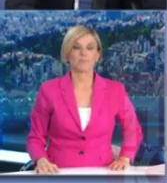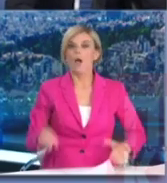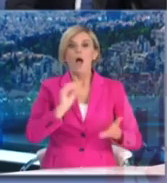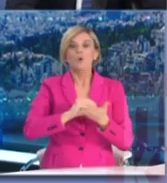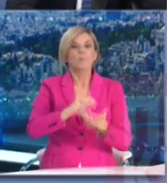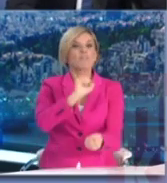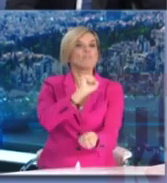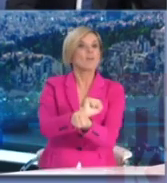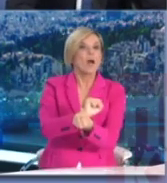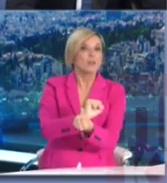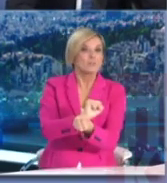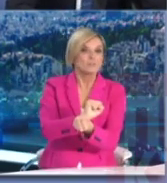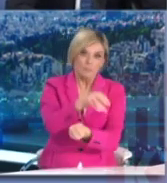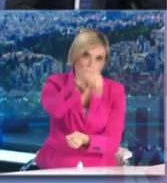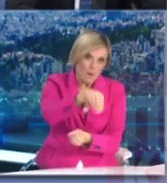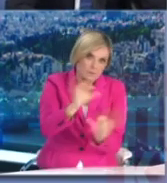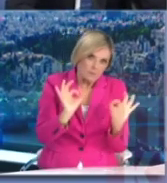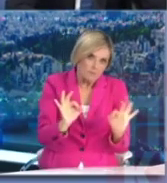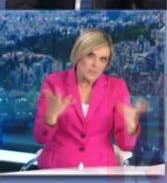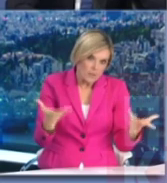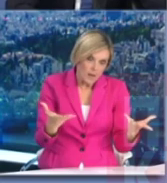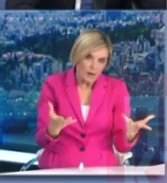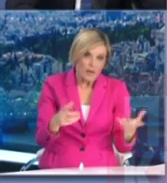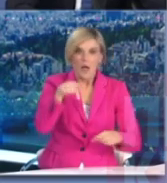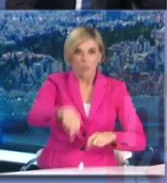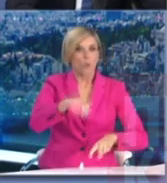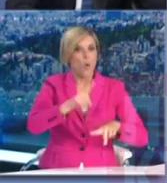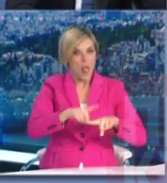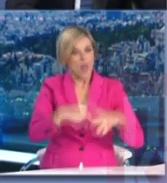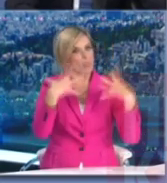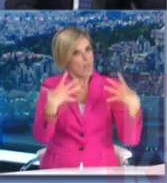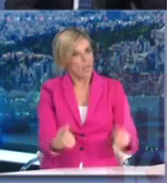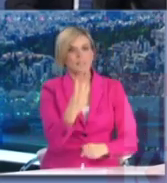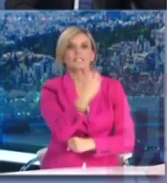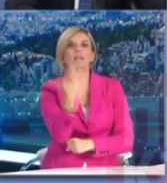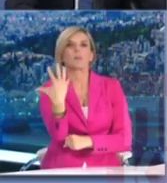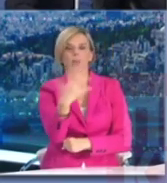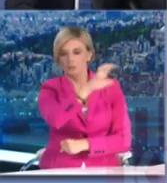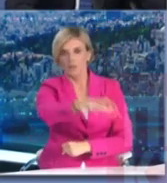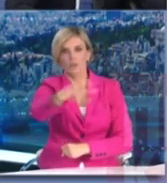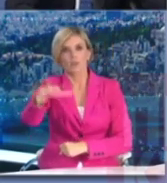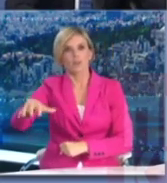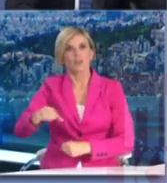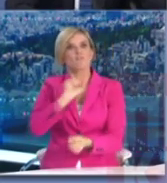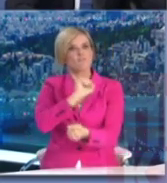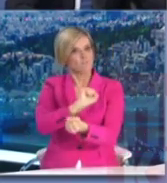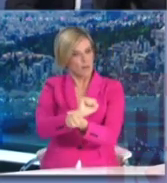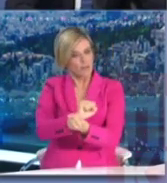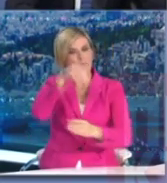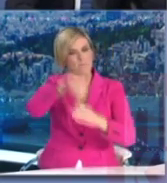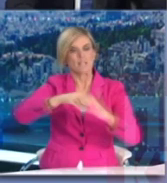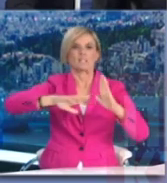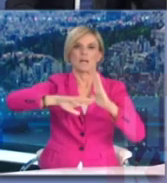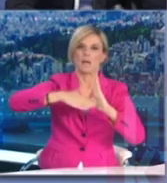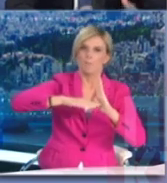σοφρονιστικά καταστήματα σε όλη τη χώρα, είναι 35. Θα ληφθεί ειδική μερίδα έτσι ώστε υγειονομικό προσωπικό των μονάδων